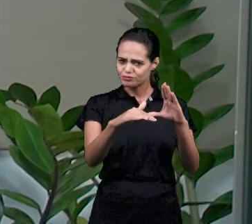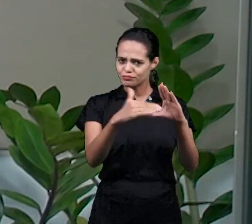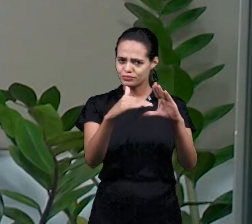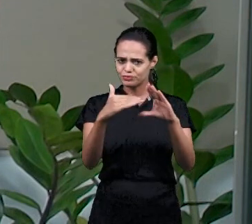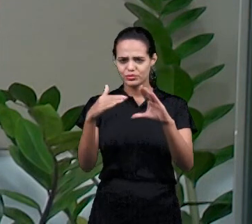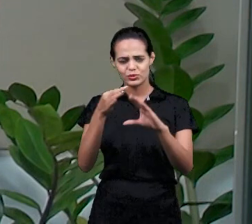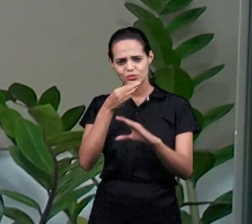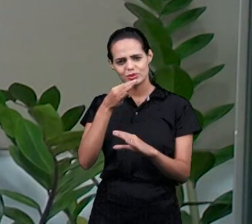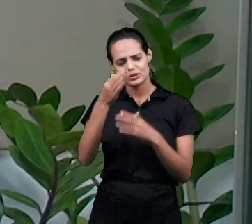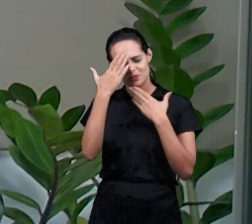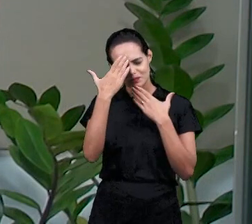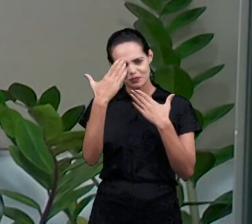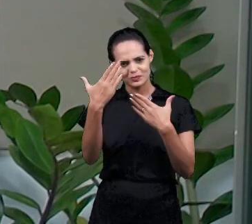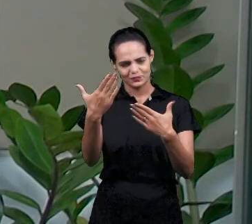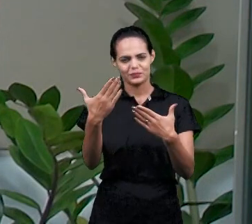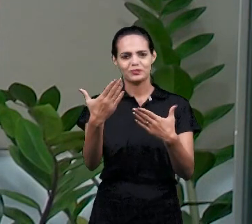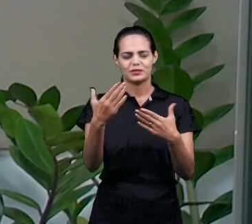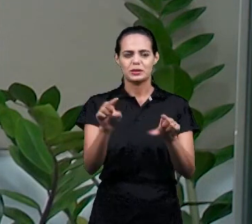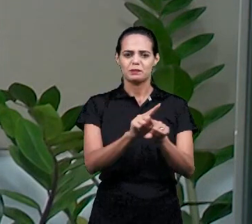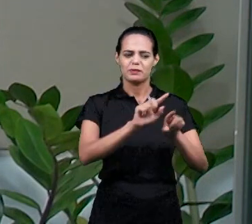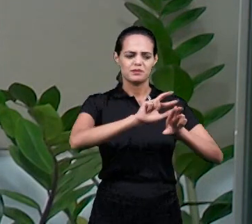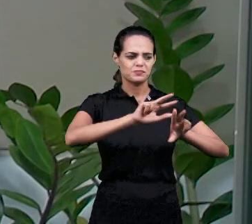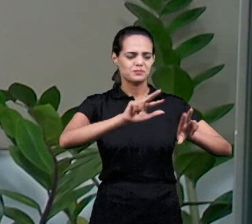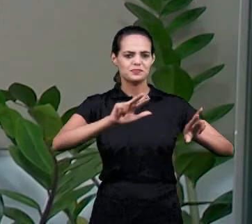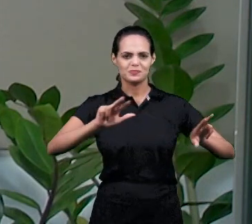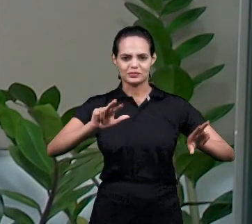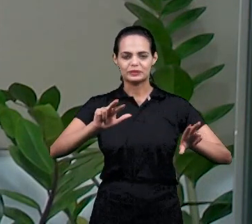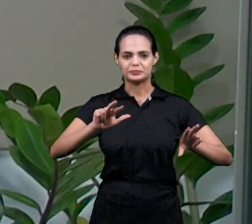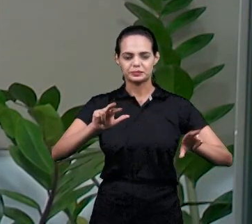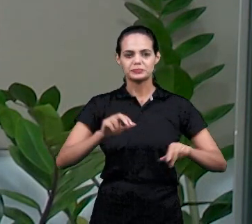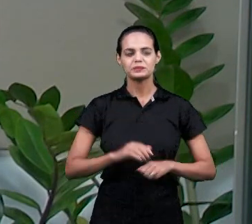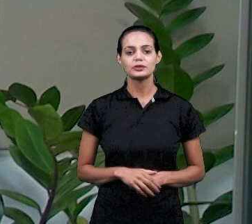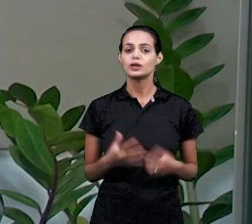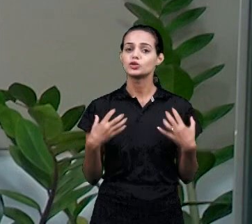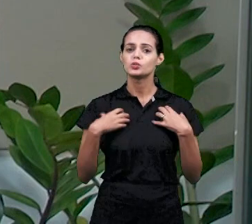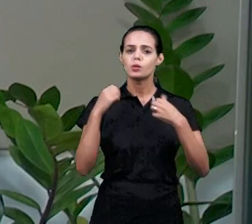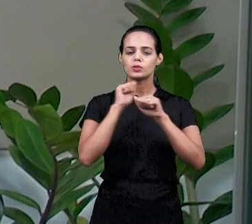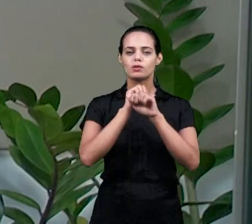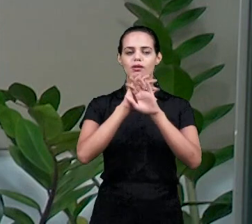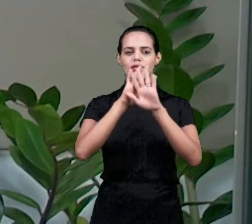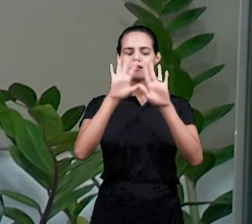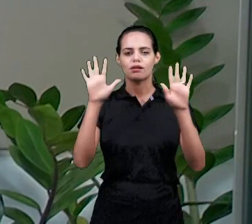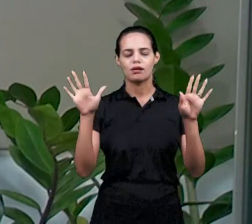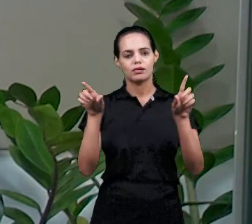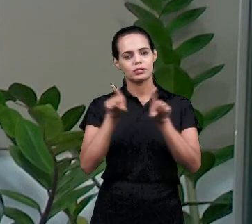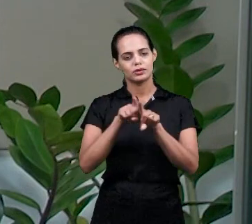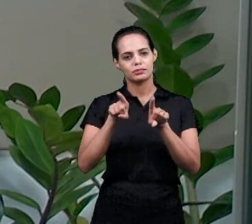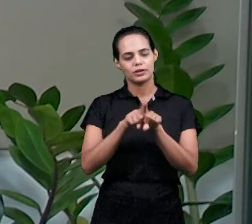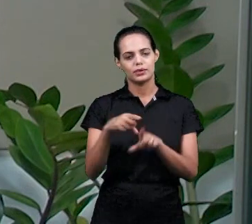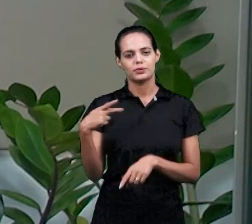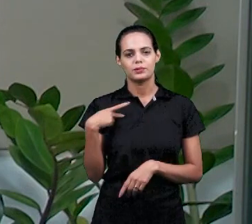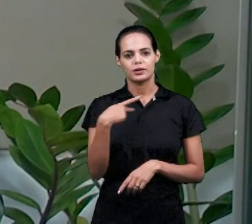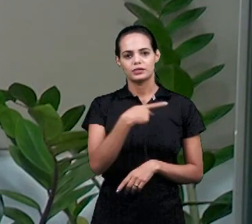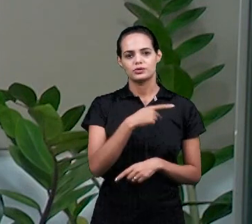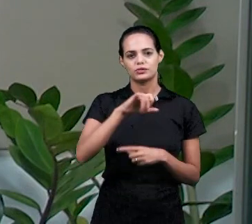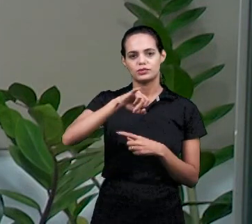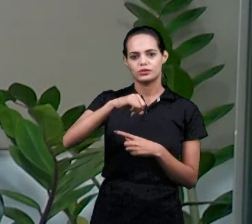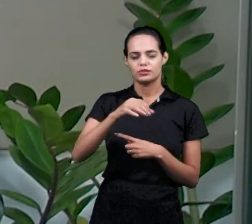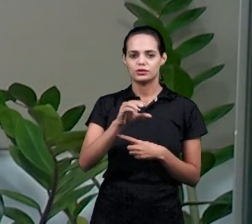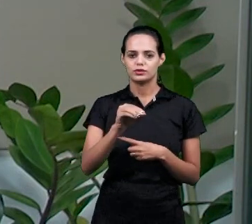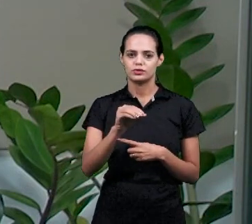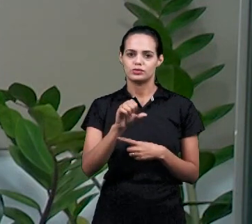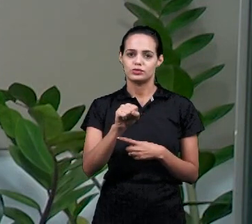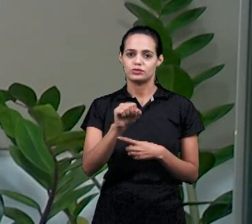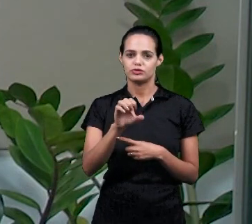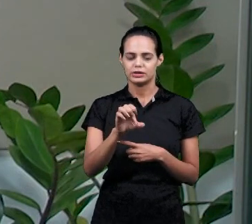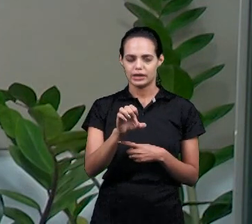frère ici de manière très claire pour nous. Je remercie le pasteur José Ramos, aussi la sœur Eliane